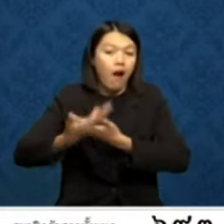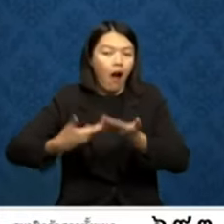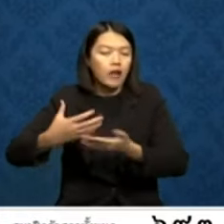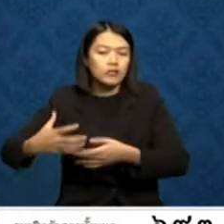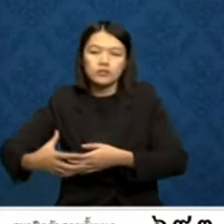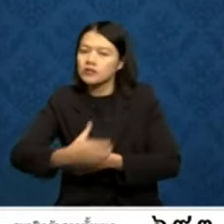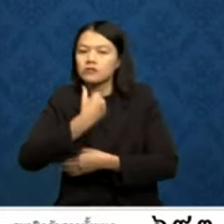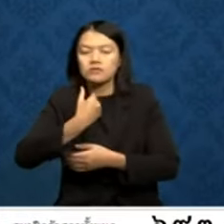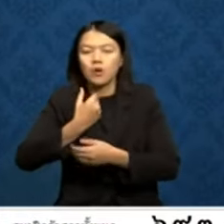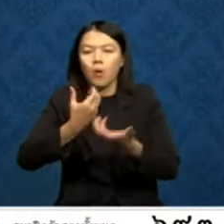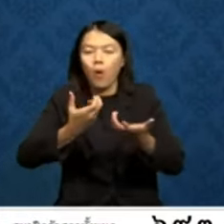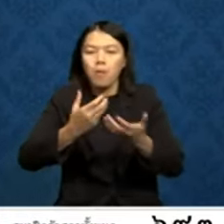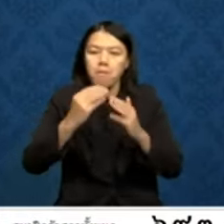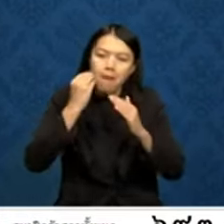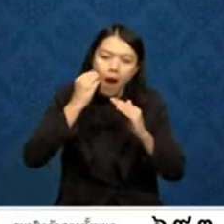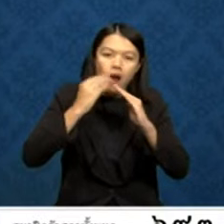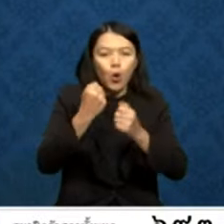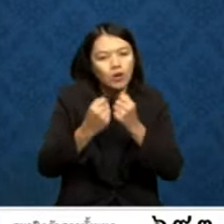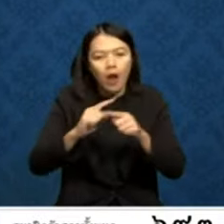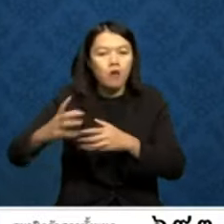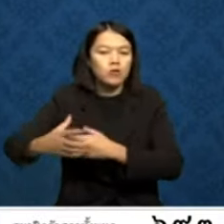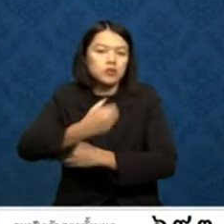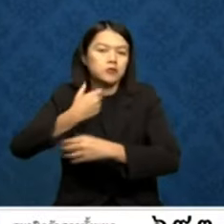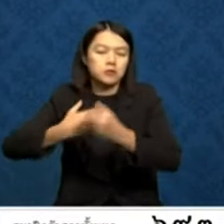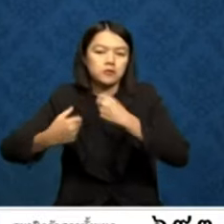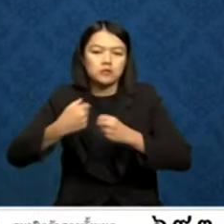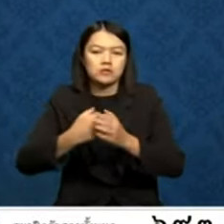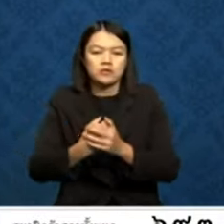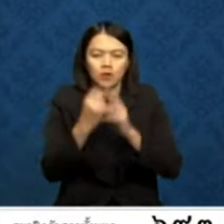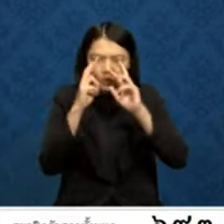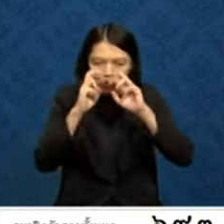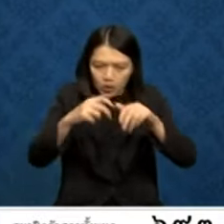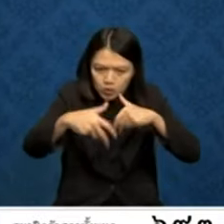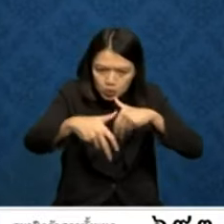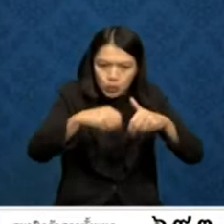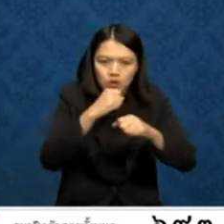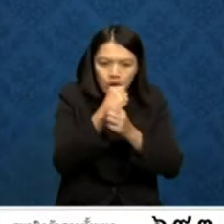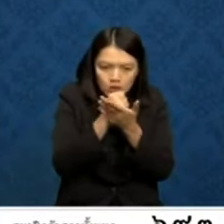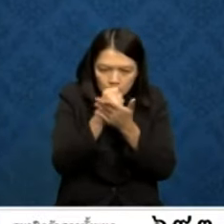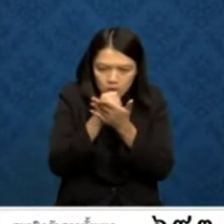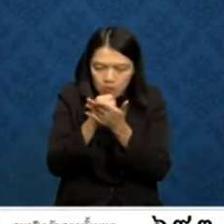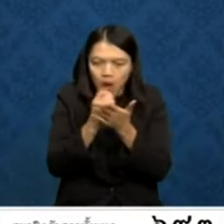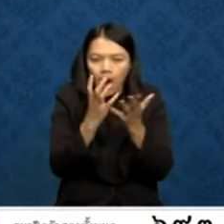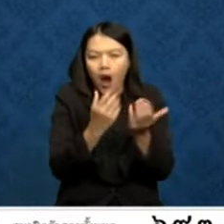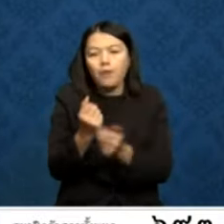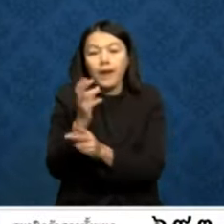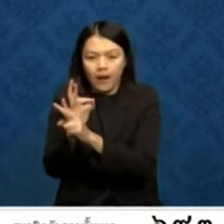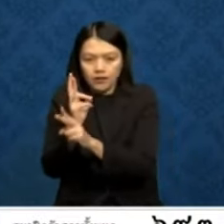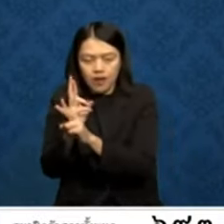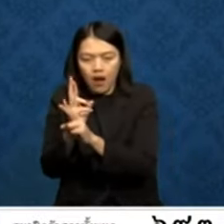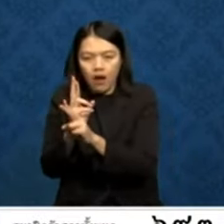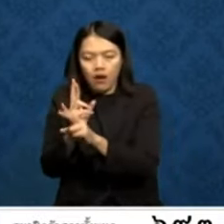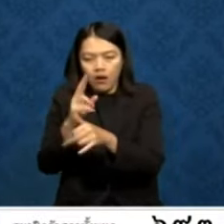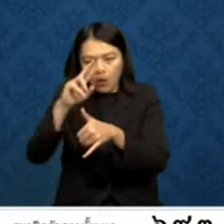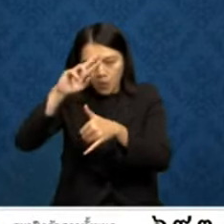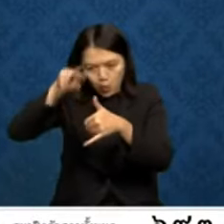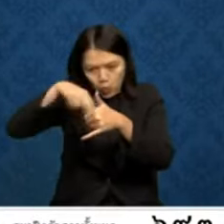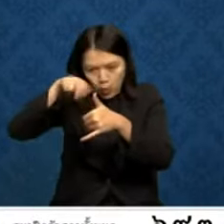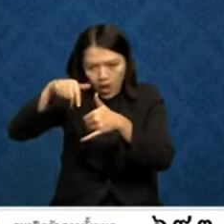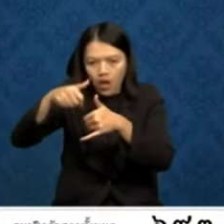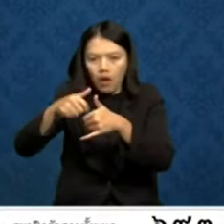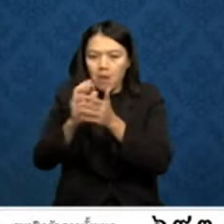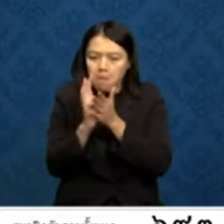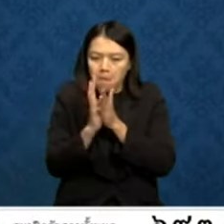างเด็ดขาดการค้นหาผู้เสพในชุมชนเพื่อเข้ากระบวนการรักษาตลอดจนการบ